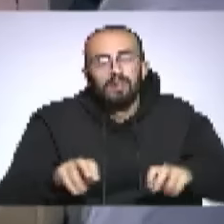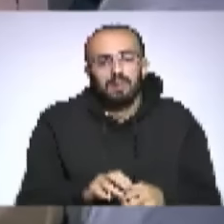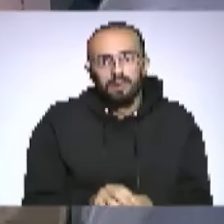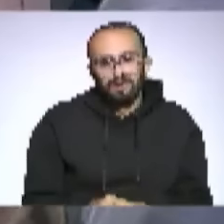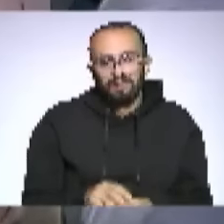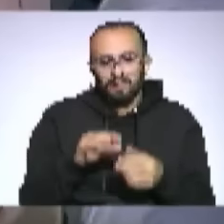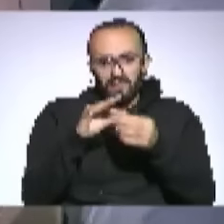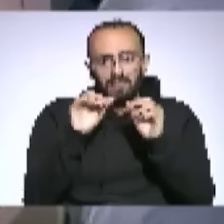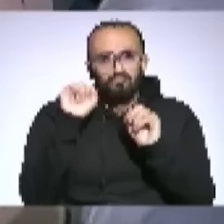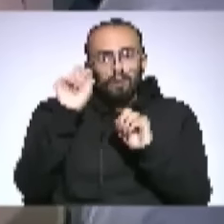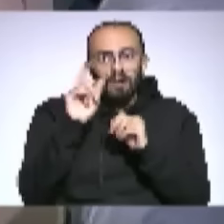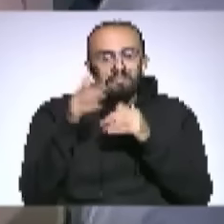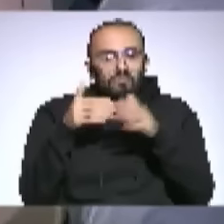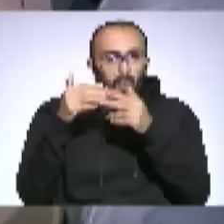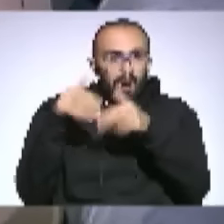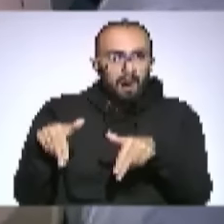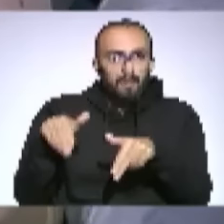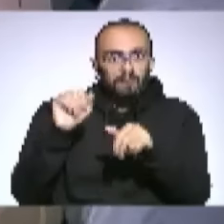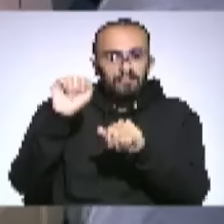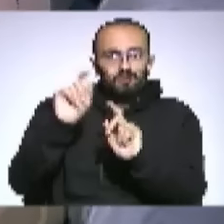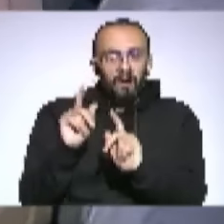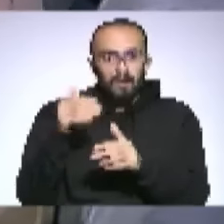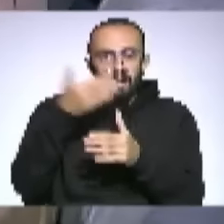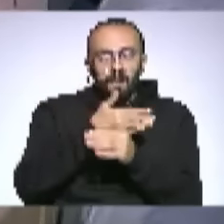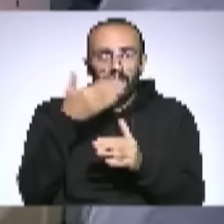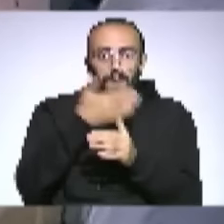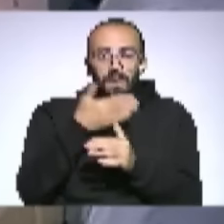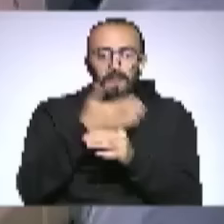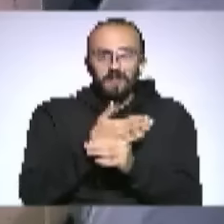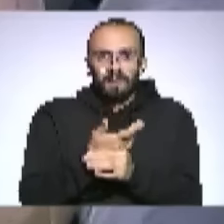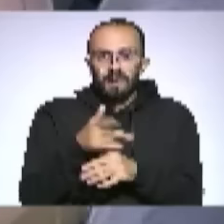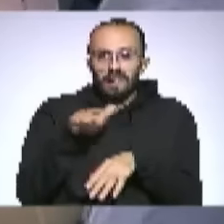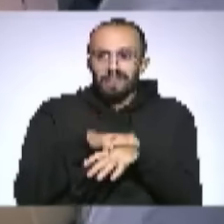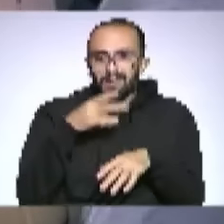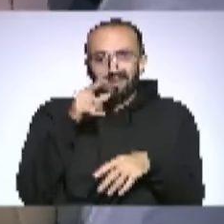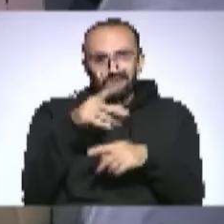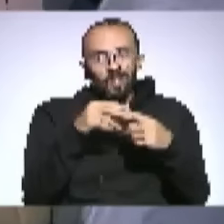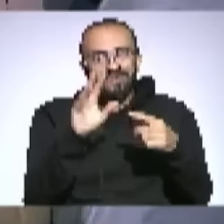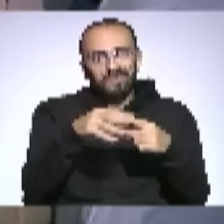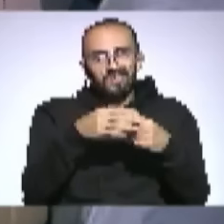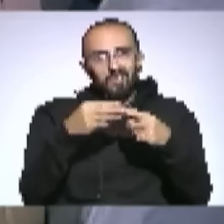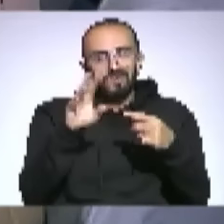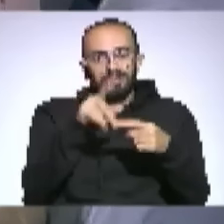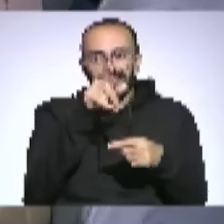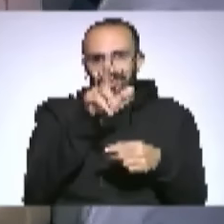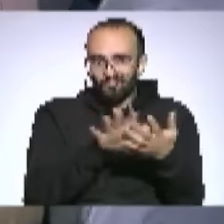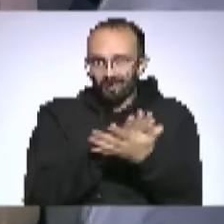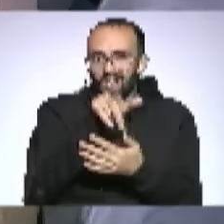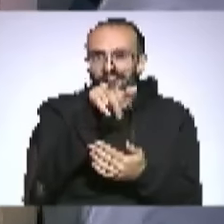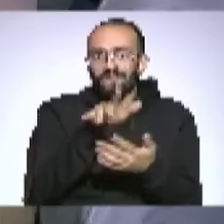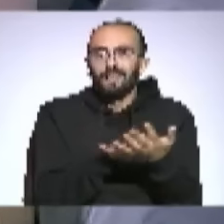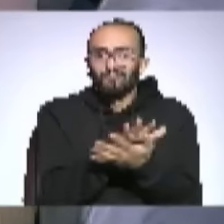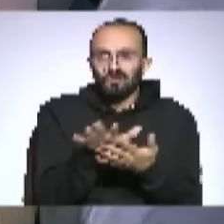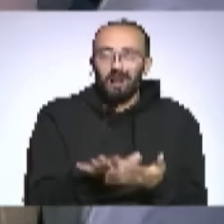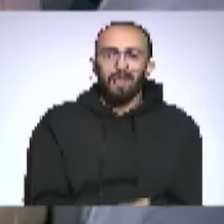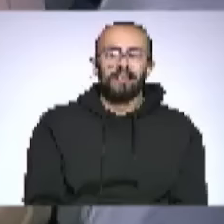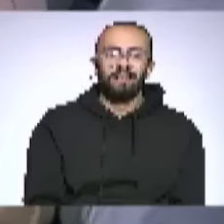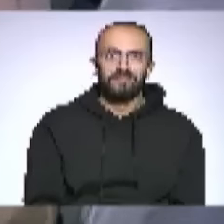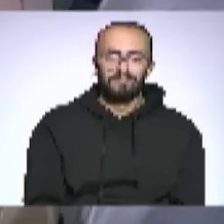تفاصيل مش المفروض انها تدخل فيها وتحسسك طول الوقت ان في حاجه ناقصاك وانك انت عندك ع او عندك مشكله في